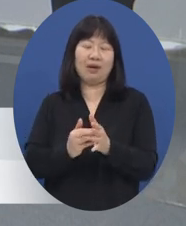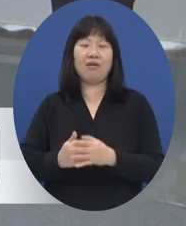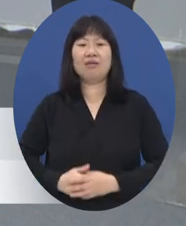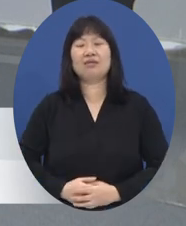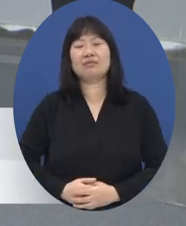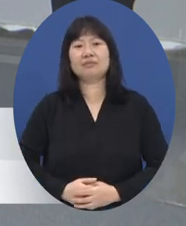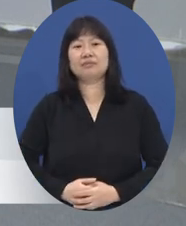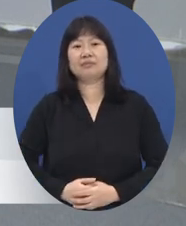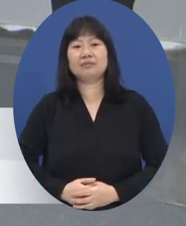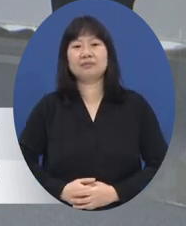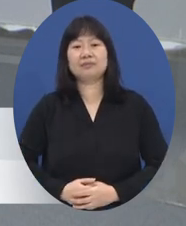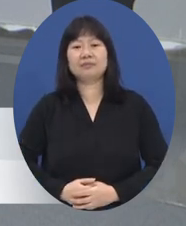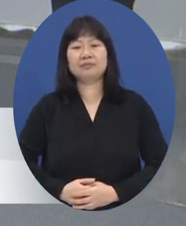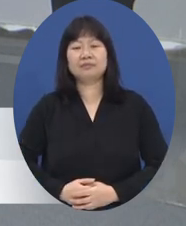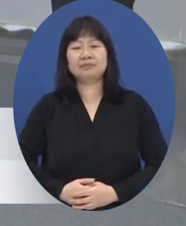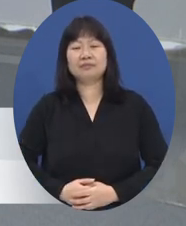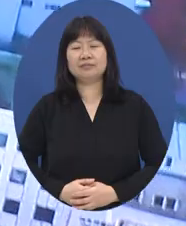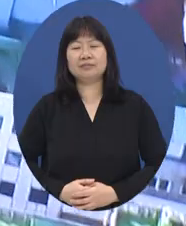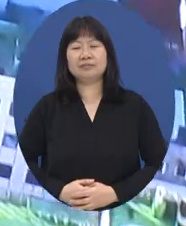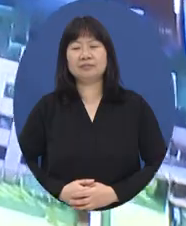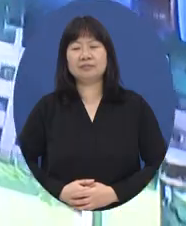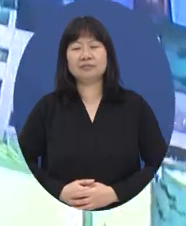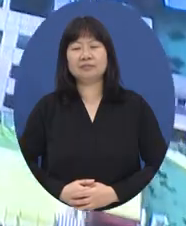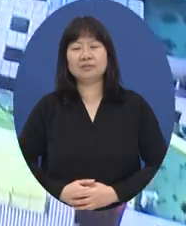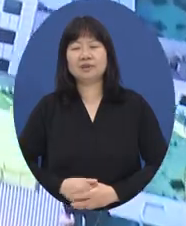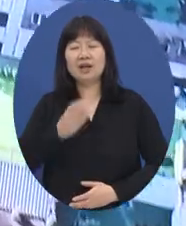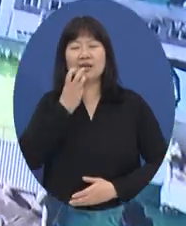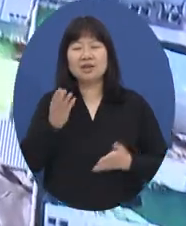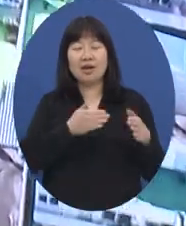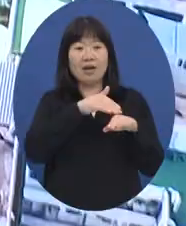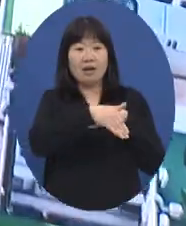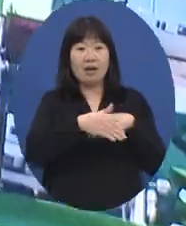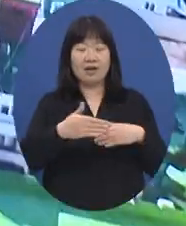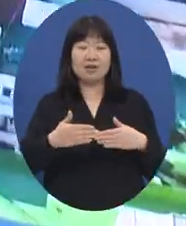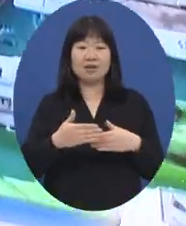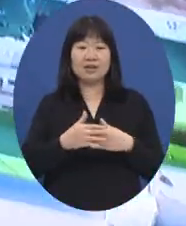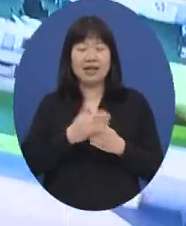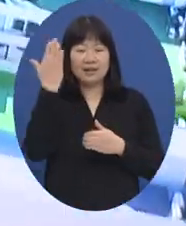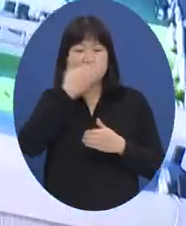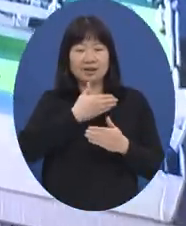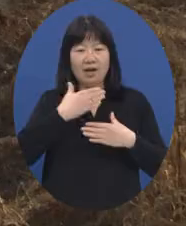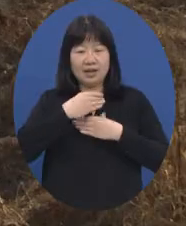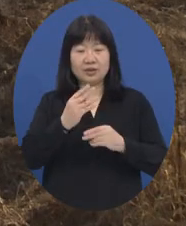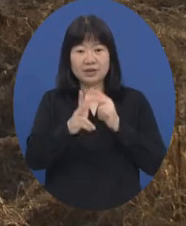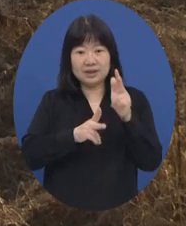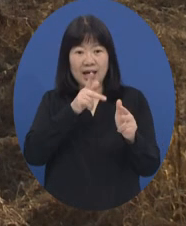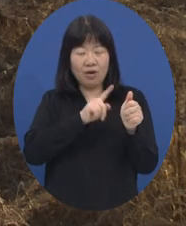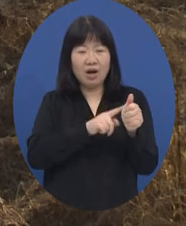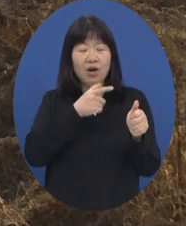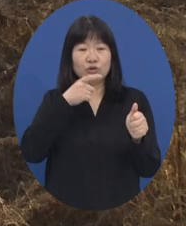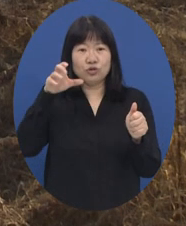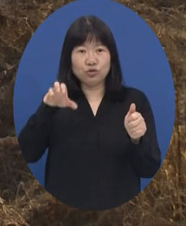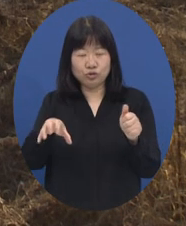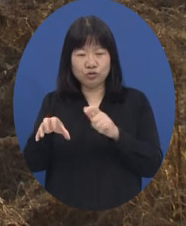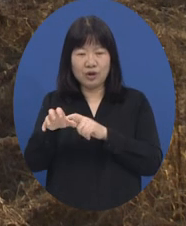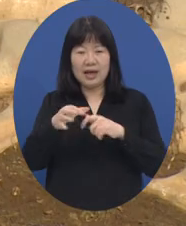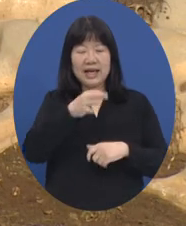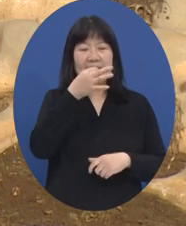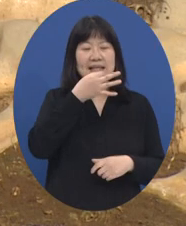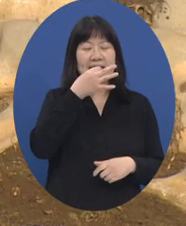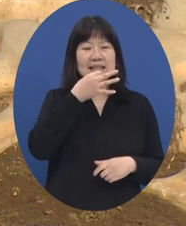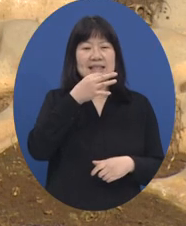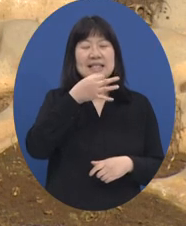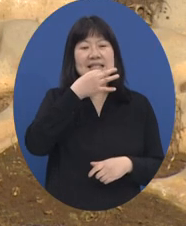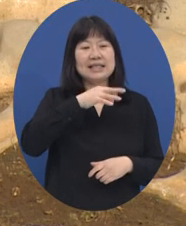김태희 기자가 취재했습니다 경 경 청정 화천 사업 도시 문화 형 의 수원 항구 지청 과 2000 중리